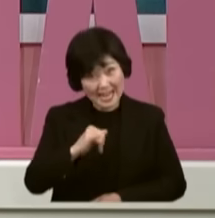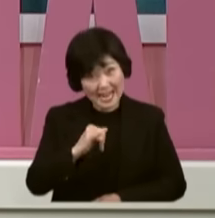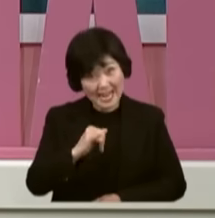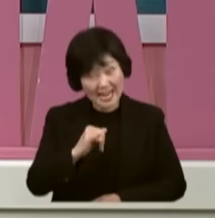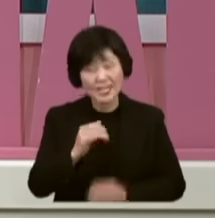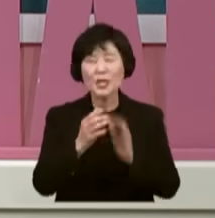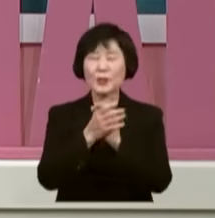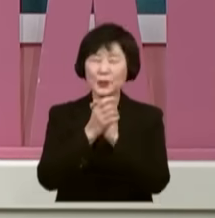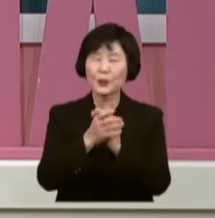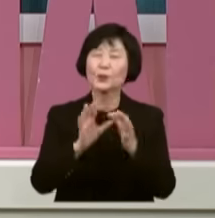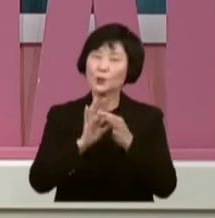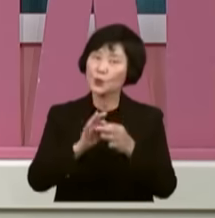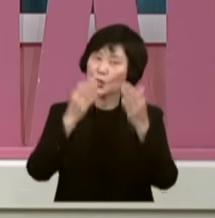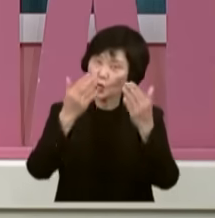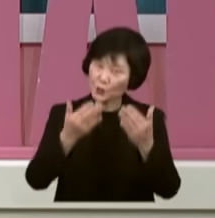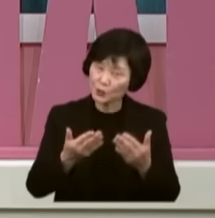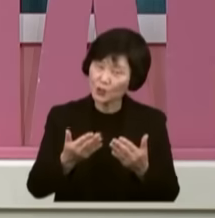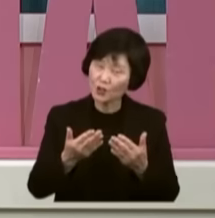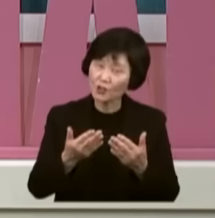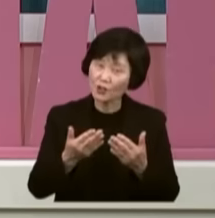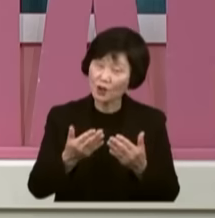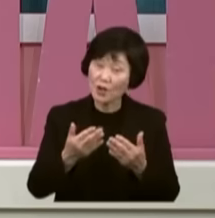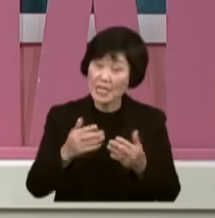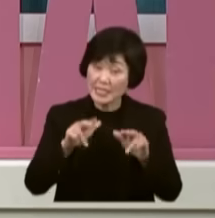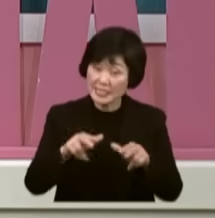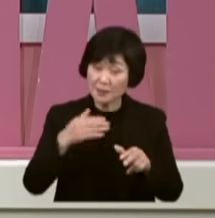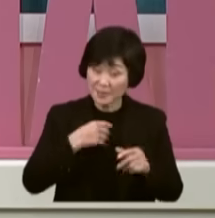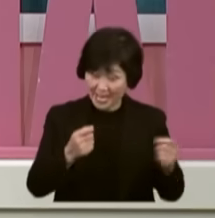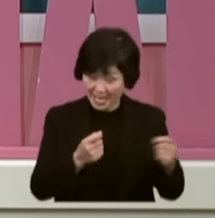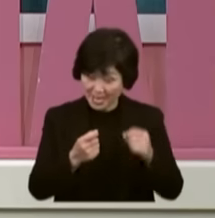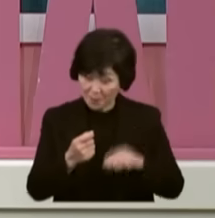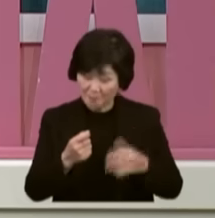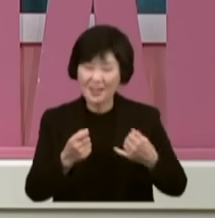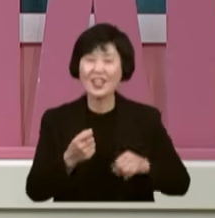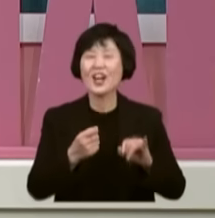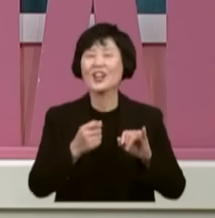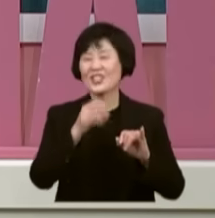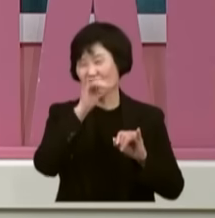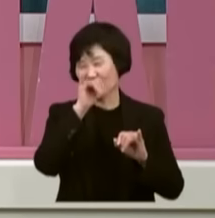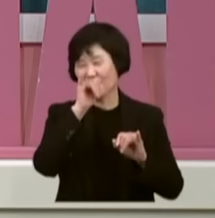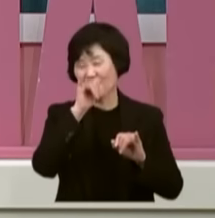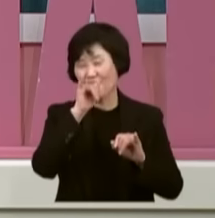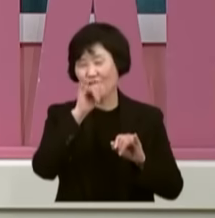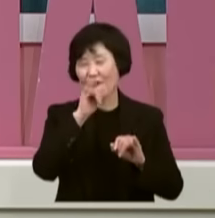주신 딸을 지금 내 옆에 이렇게 있다는 그 자체가 나로서는